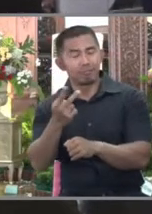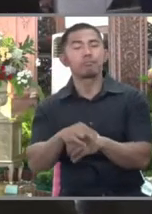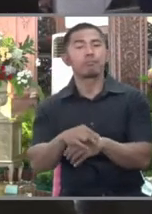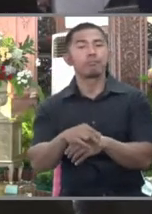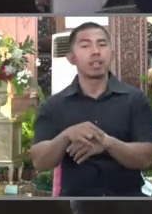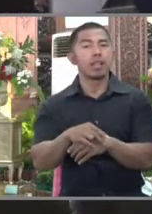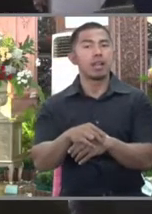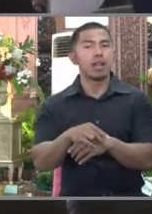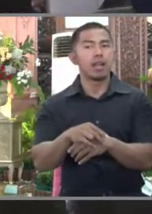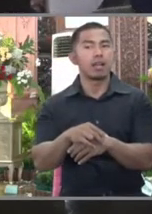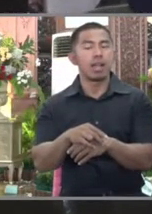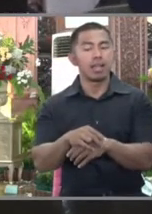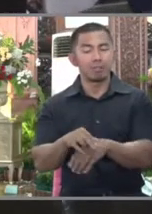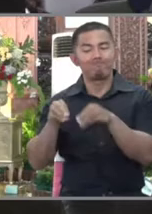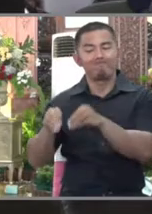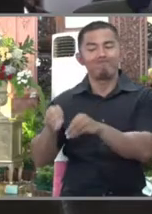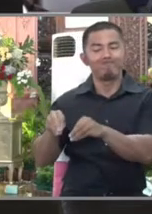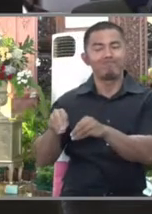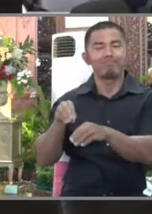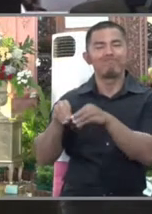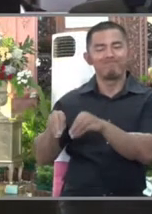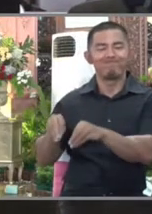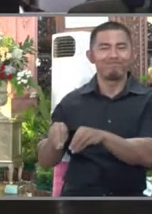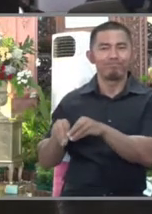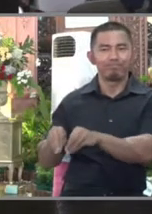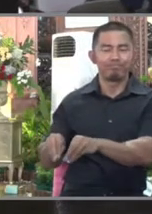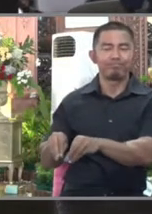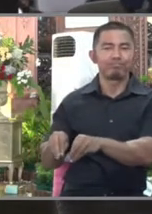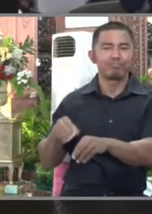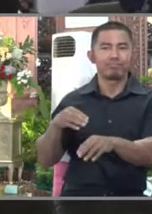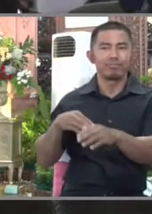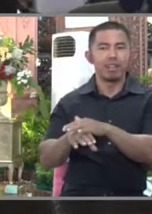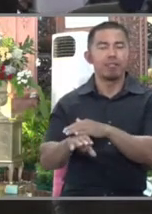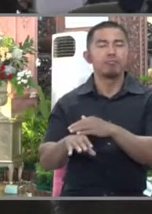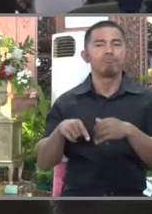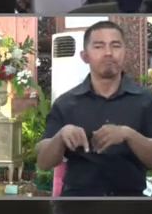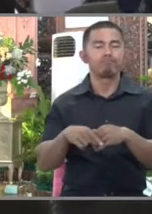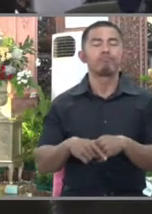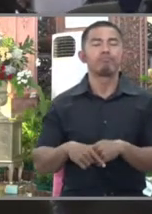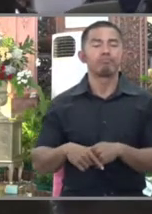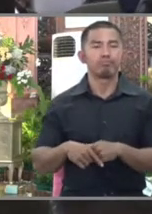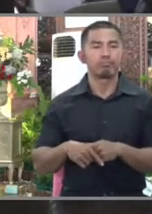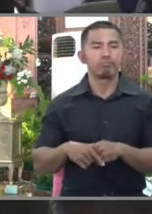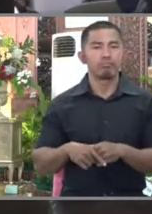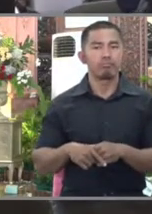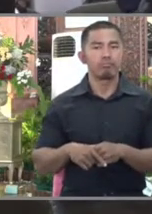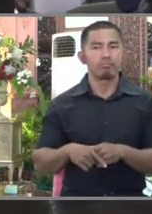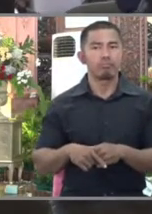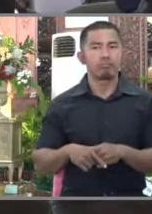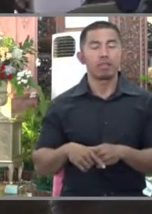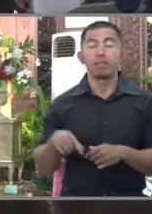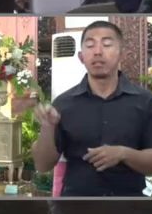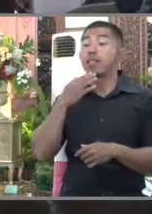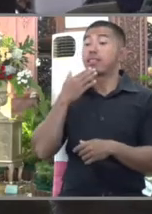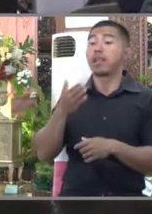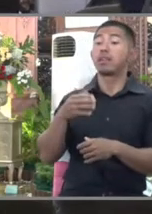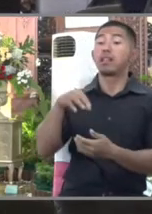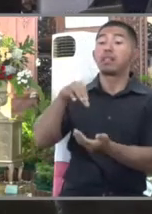ada pembimbingan-pembimbingan konseling tersebut, Pak, dalam aplikasi tersebut. Di tempatmu